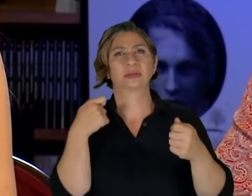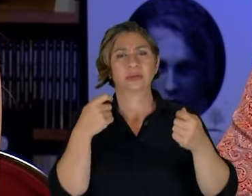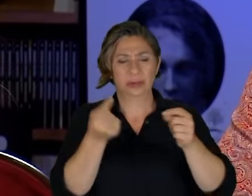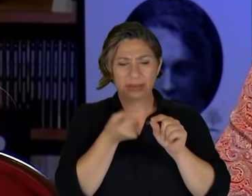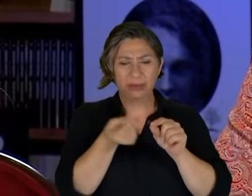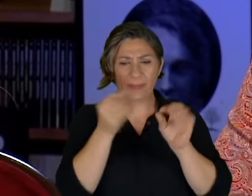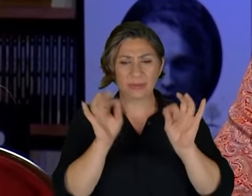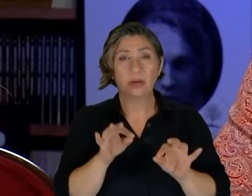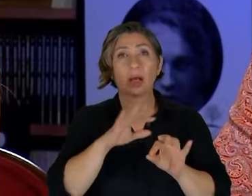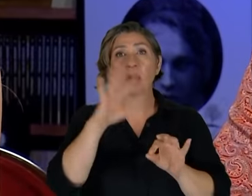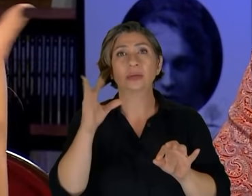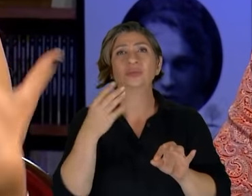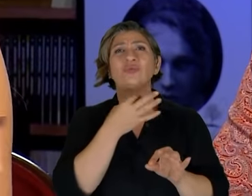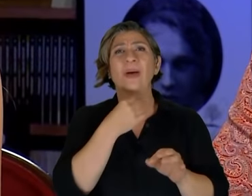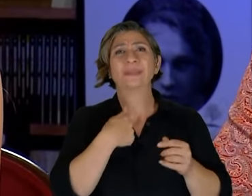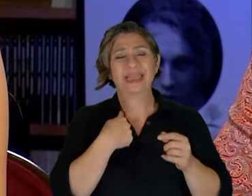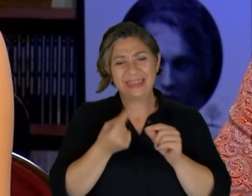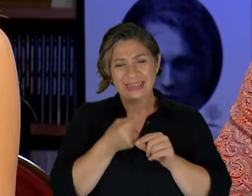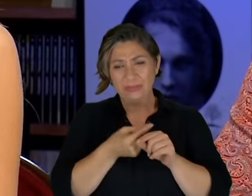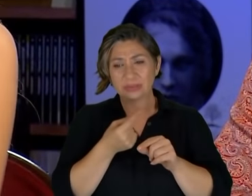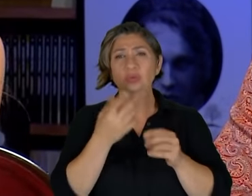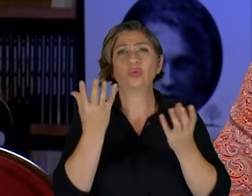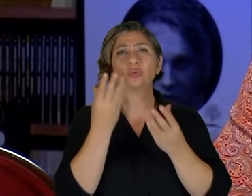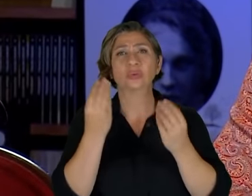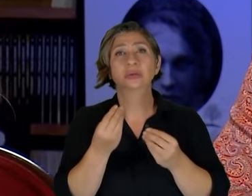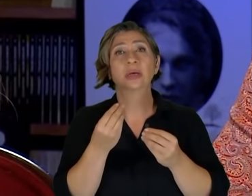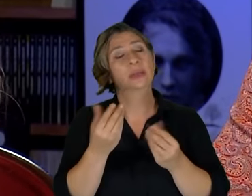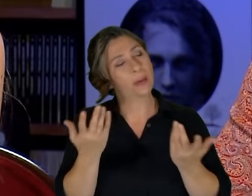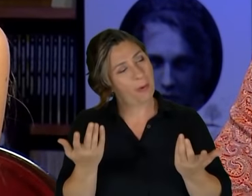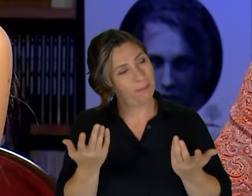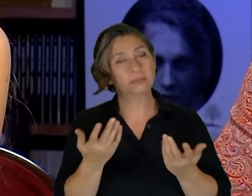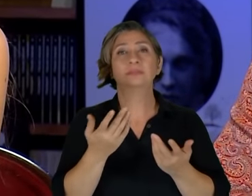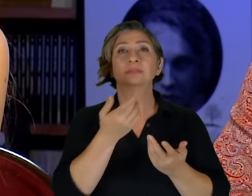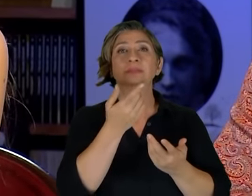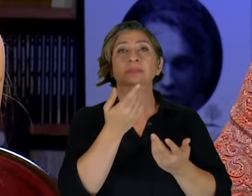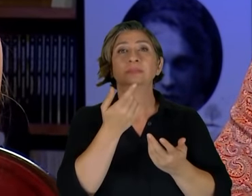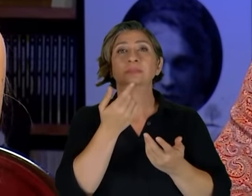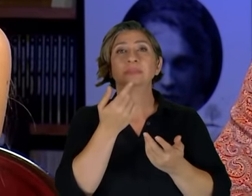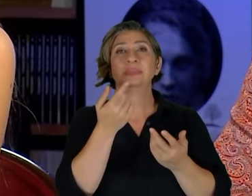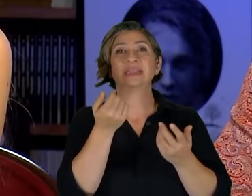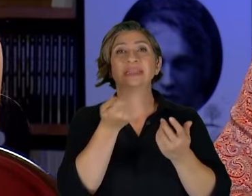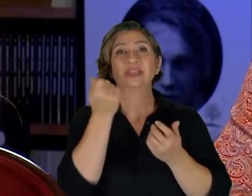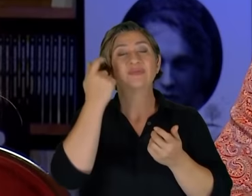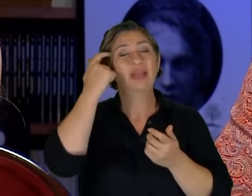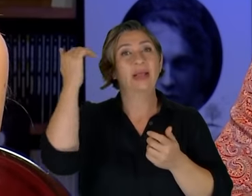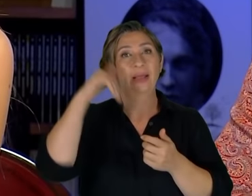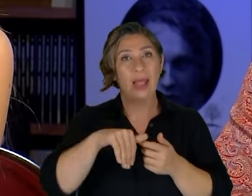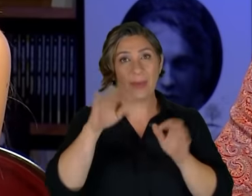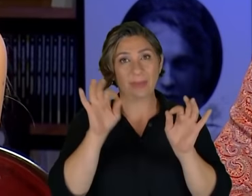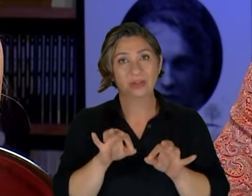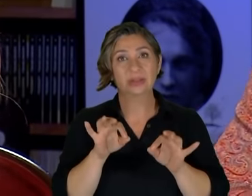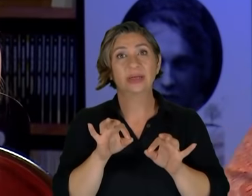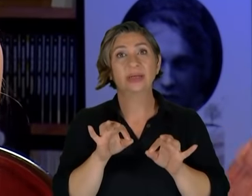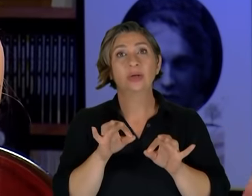alıp diktirmeye başladım. Herkese ne olur bize de diktirir misin? İşte çok güzel falan. İyi tamam dedim. Yani böyle bir iş fikri aklıma gelmeye